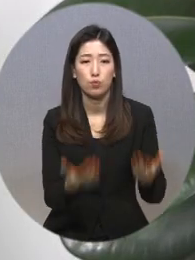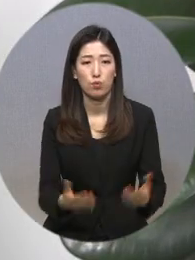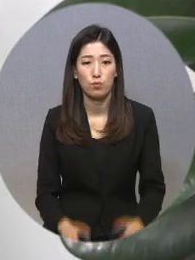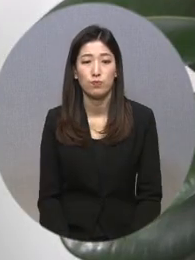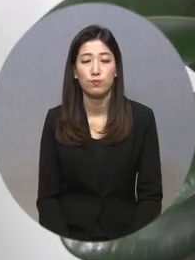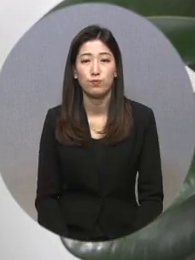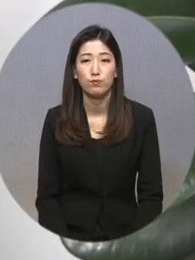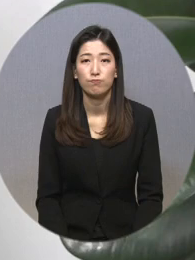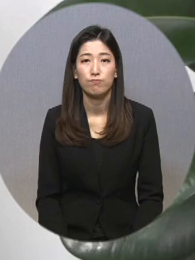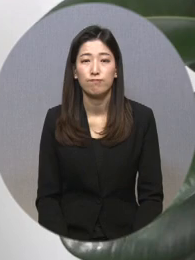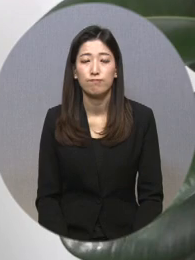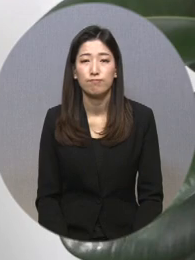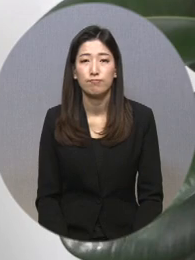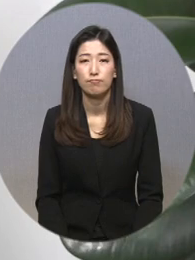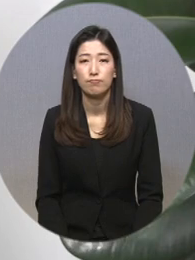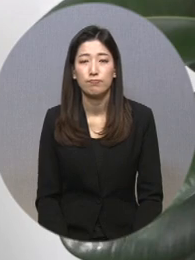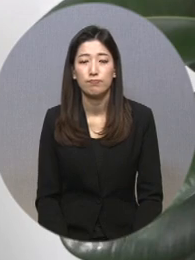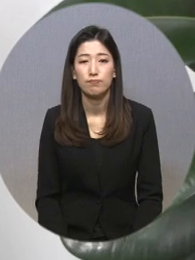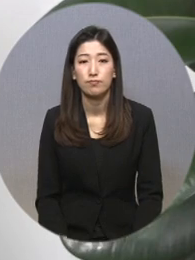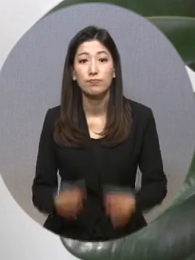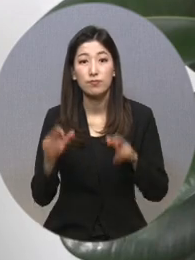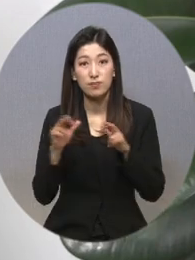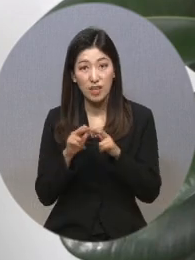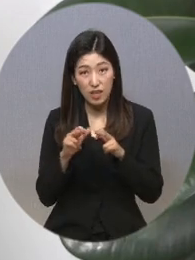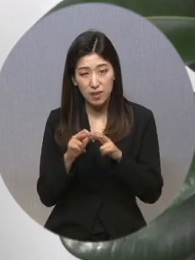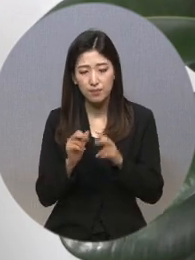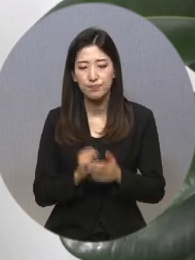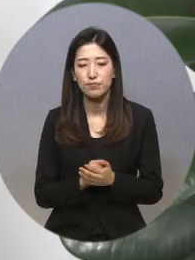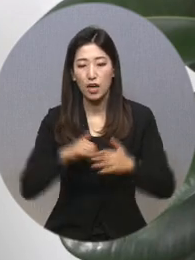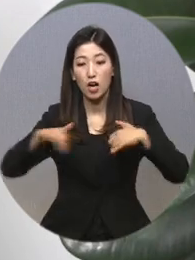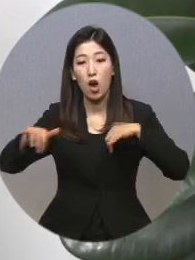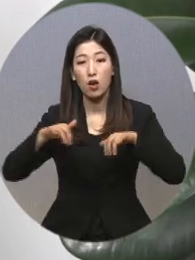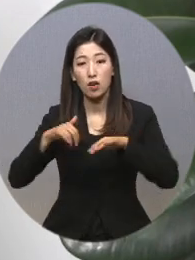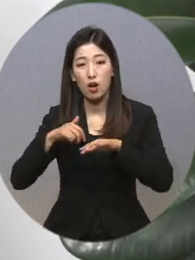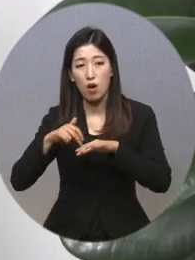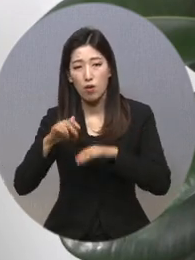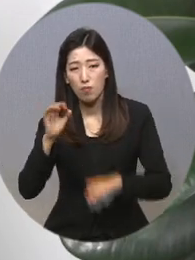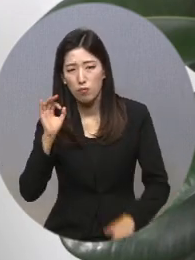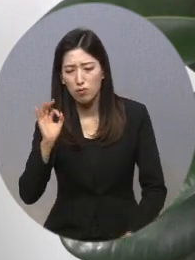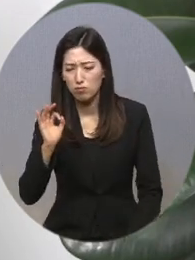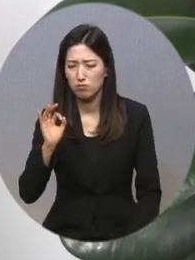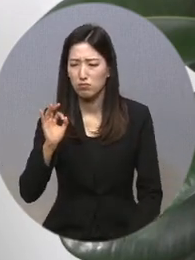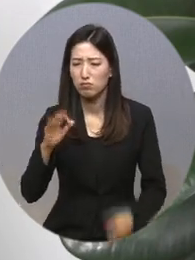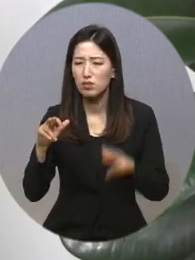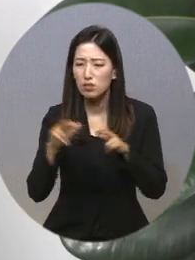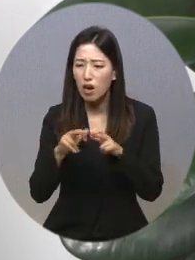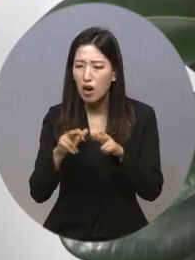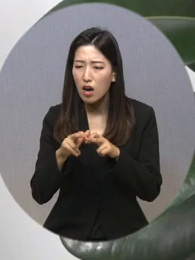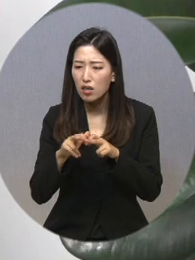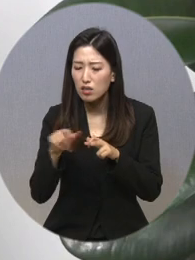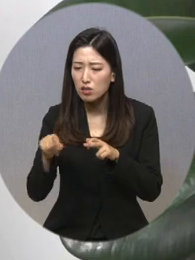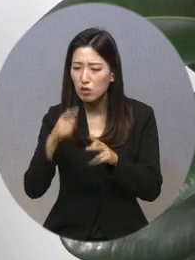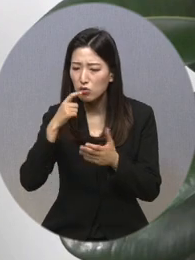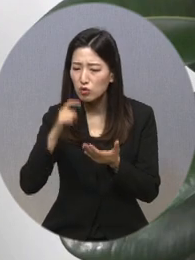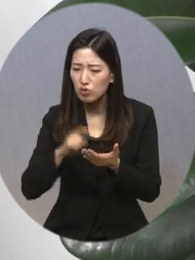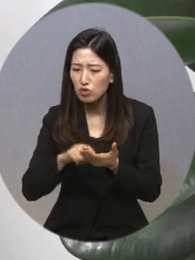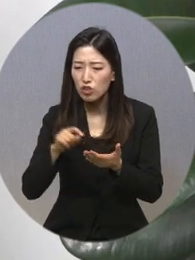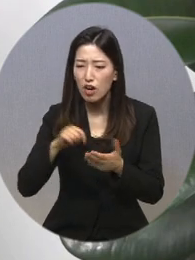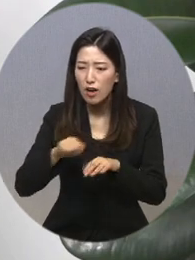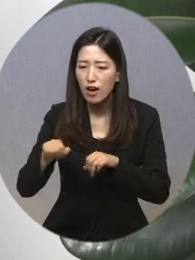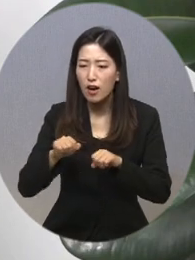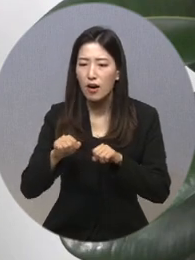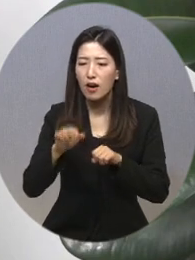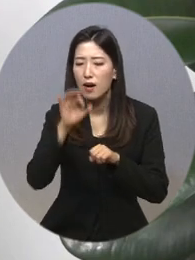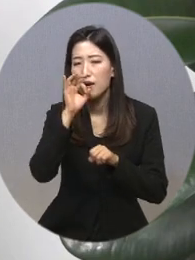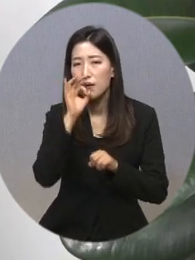보면 장애인들은 아직까지 접근하기 힘든 곳이 너무나 많이 있습니다.